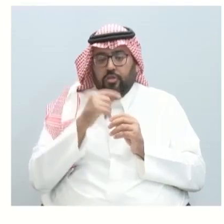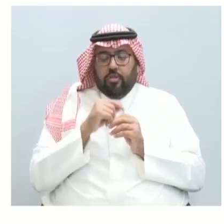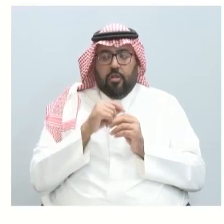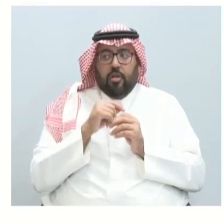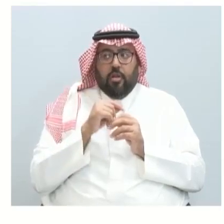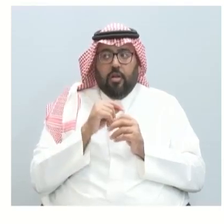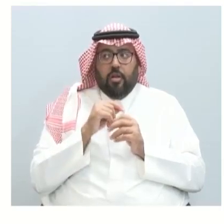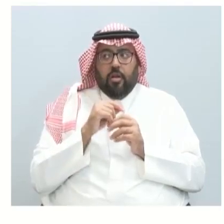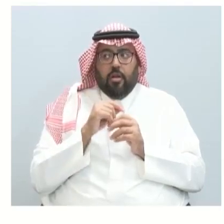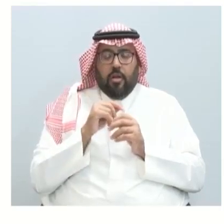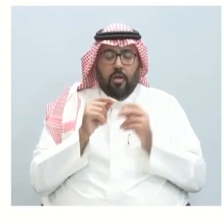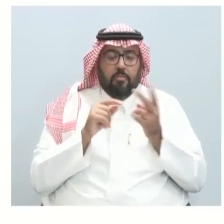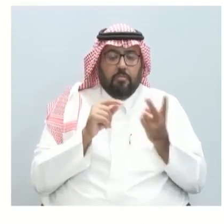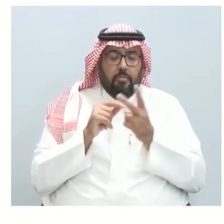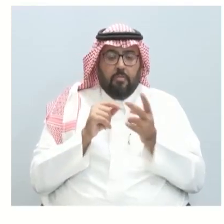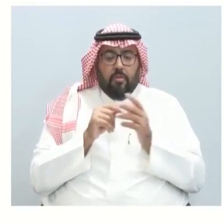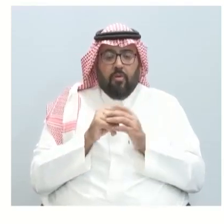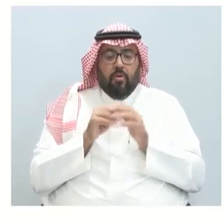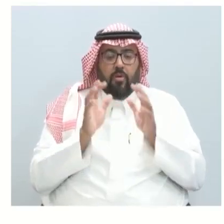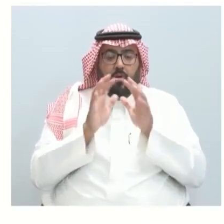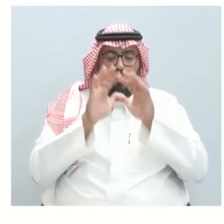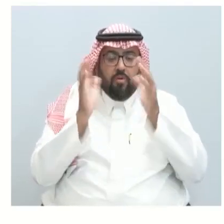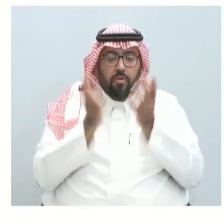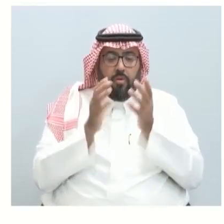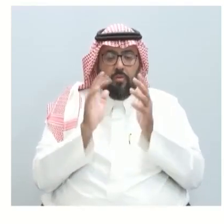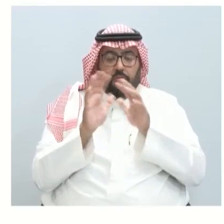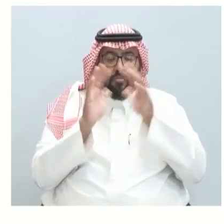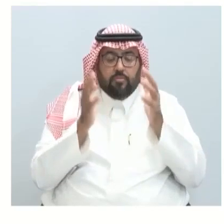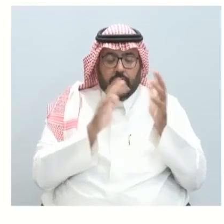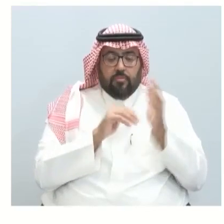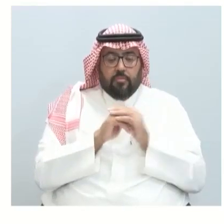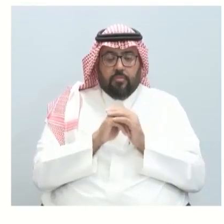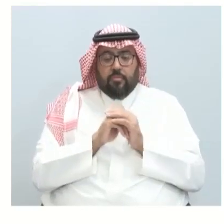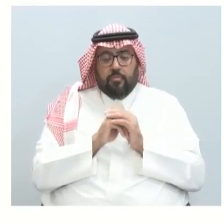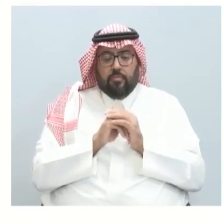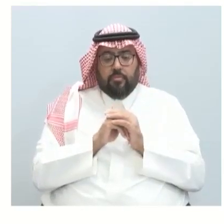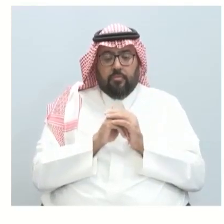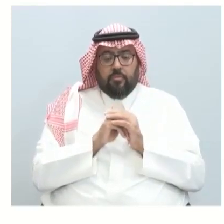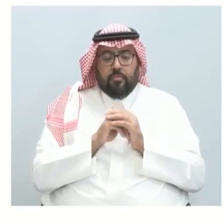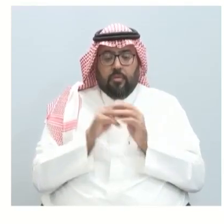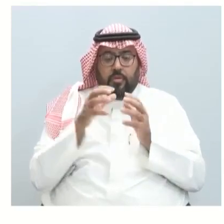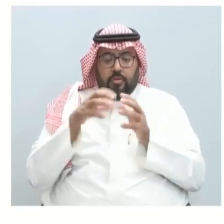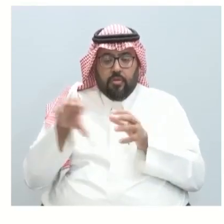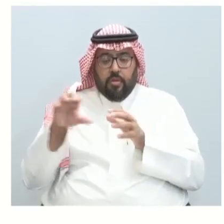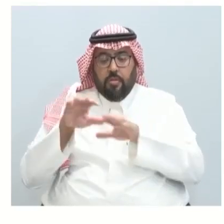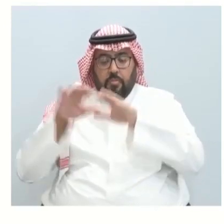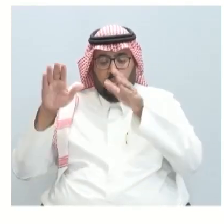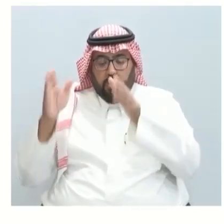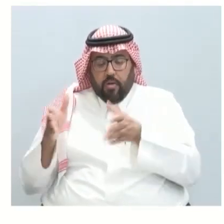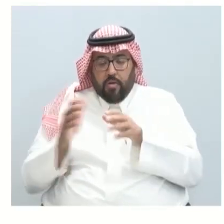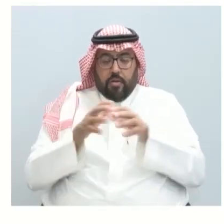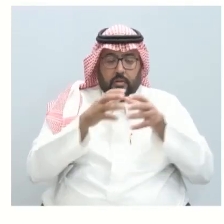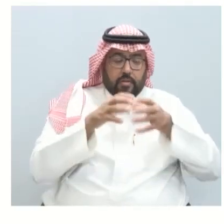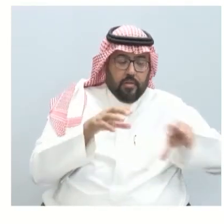او الجسمين المتبقيه هي كره وهنا كره اذا صنفنا التصنيف الاول الى المكعبات